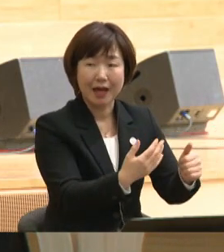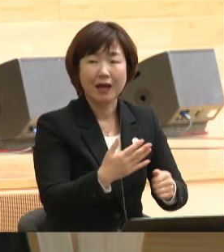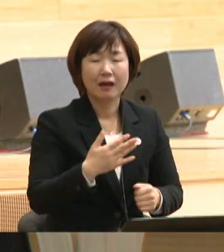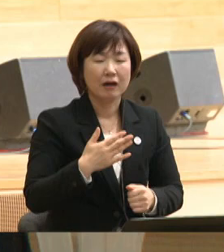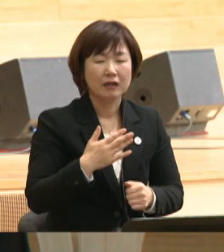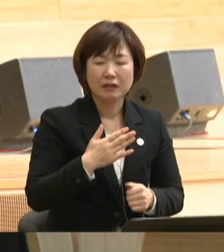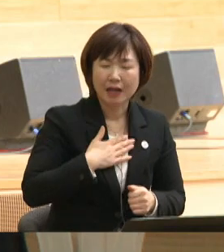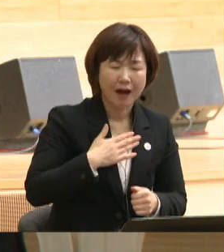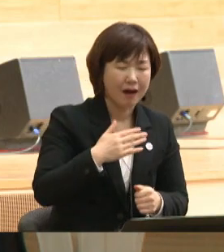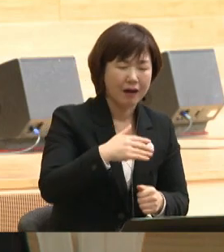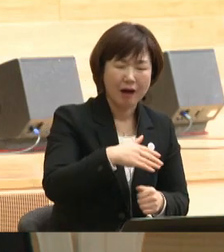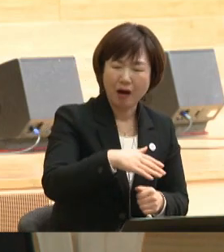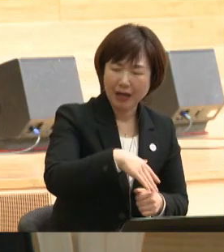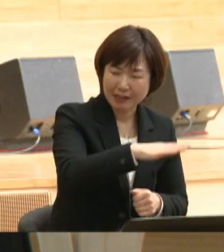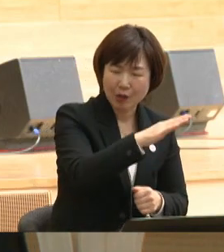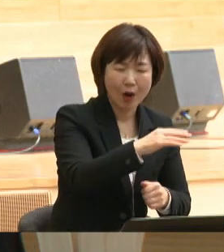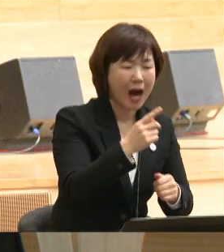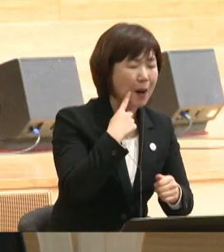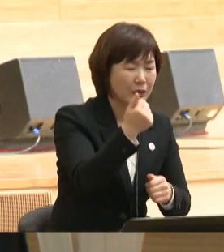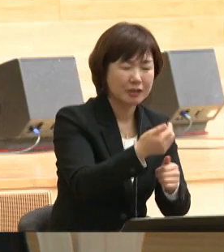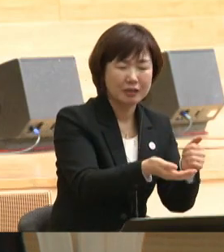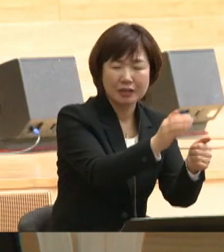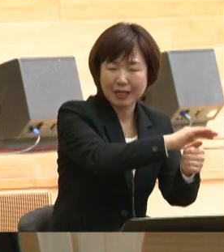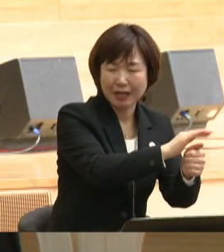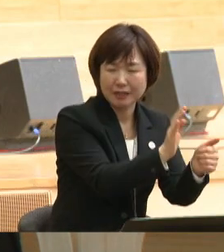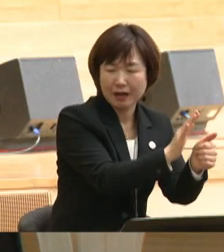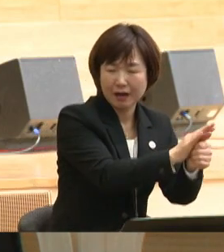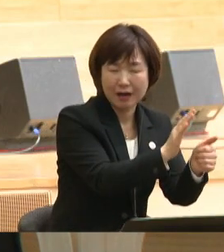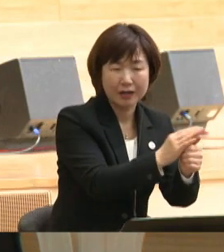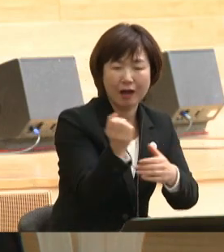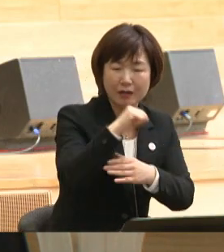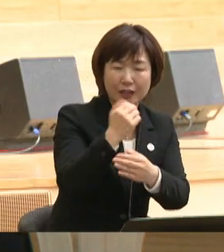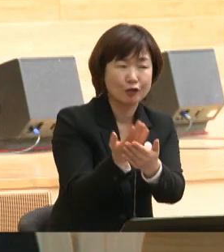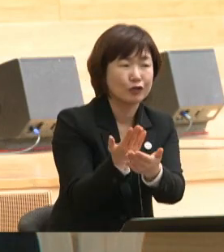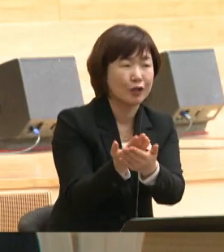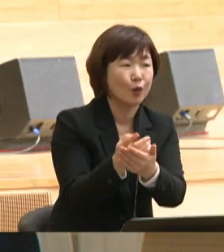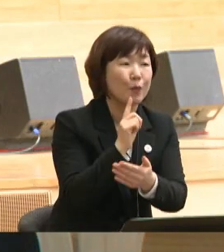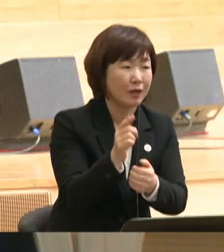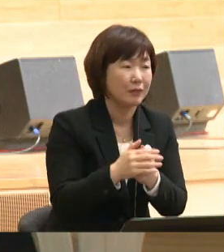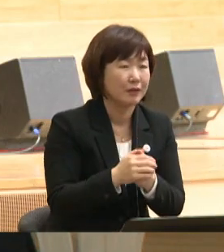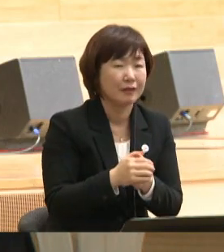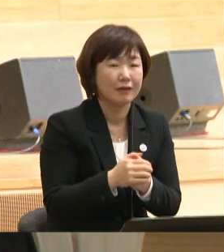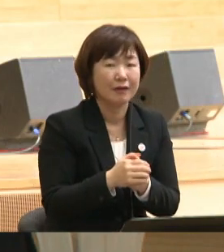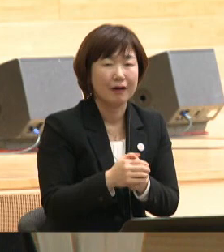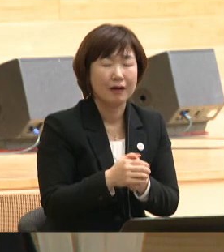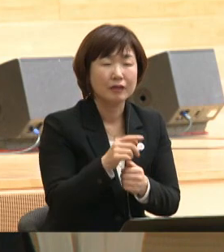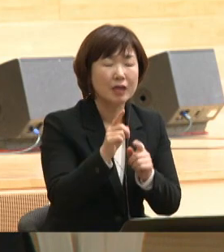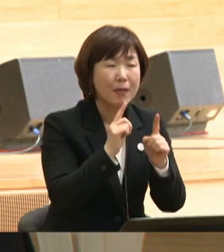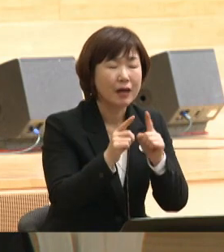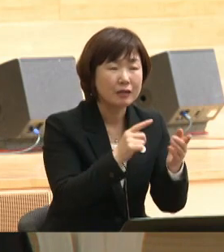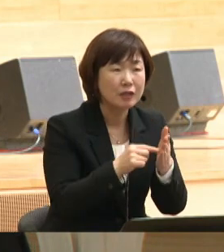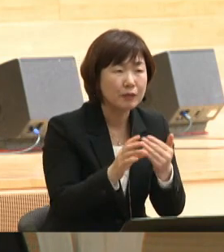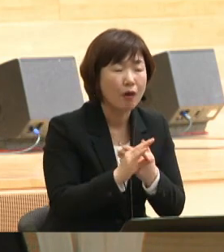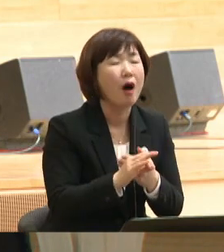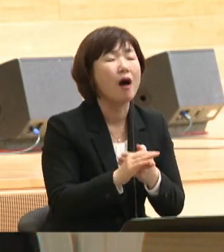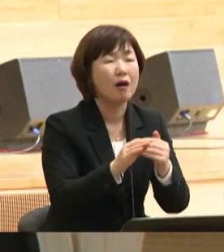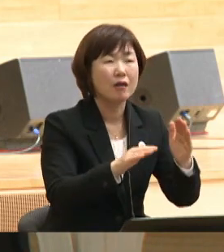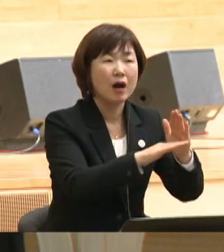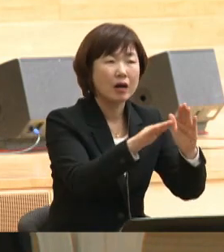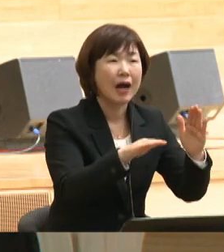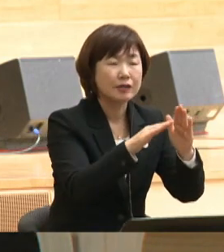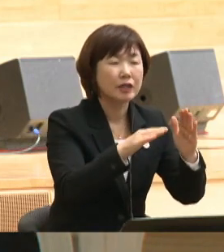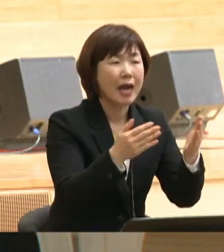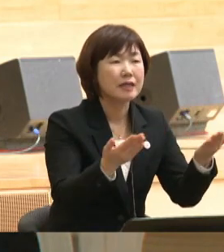가서 내 아버지를 장사하게 허락하옵소서 여러분이 말을 들으면 언뜻 보면이 가정사를